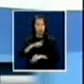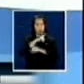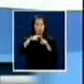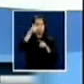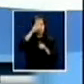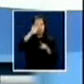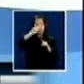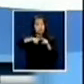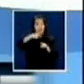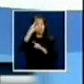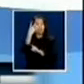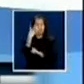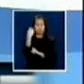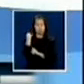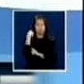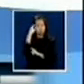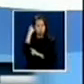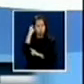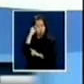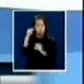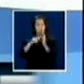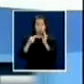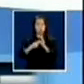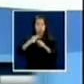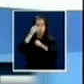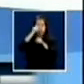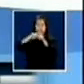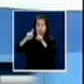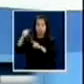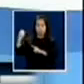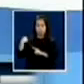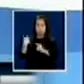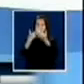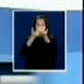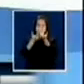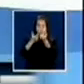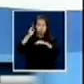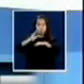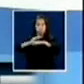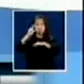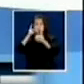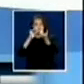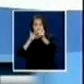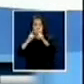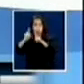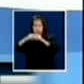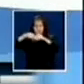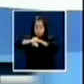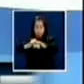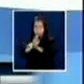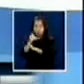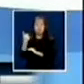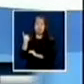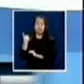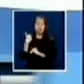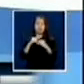ว่ามีกองกำลังติดอาวุธที่เป็นผู้ก่อการร้ายปะปนอยู่กับการชุมนุมนอกจากนั้นก็มีรายงาน